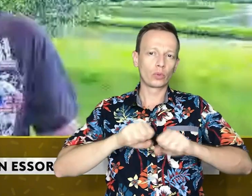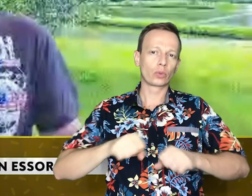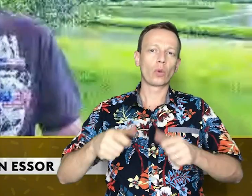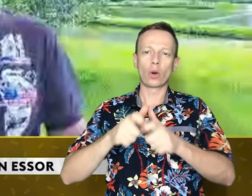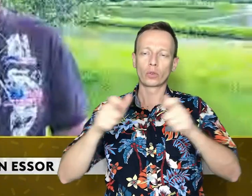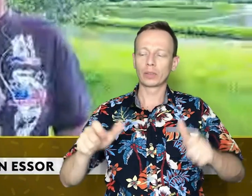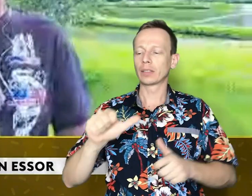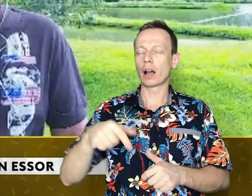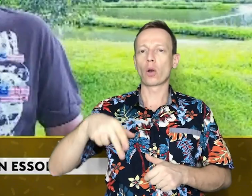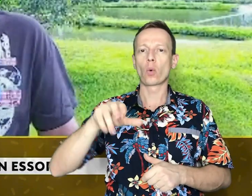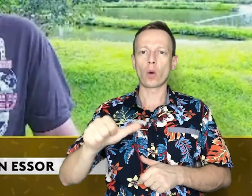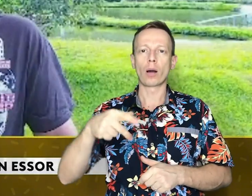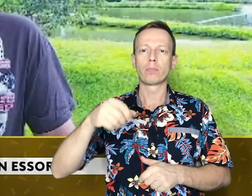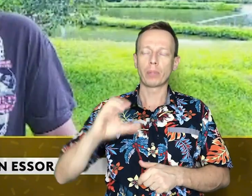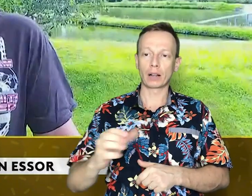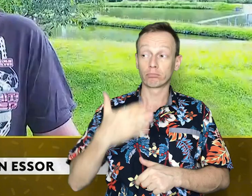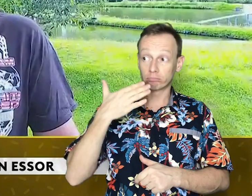bien?